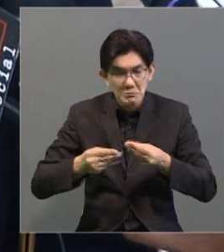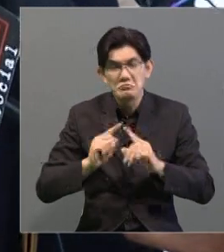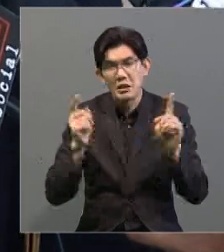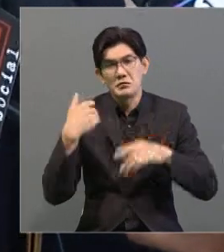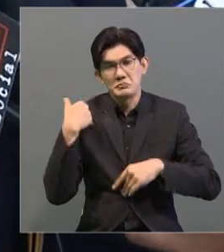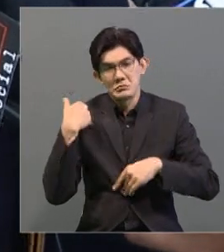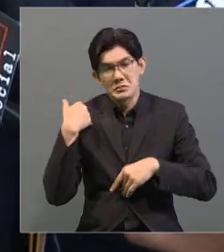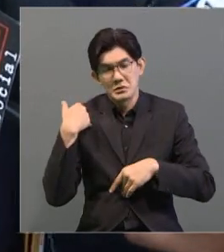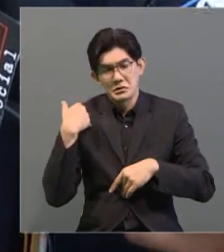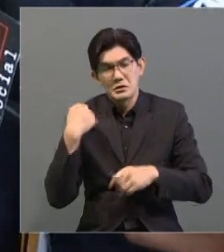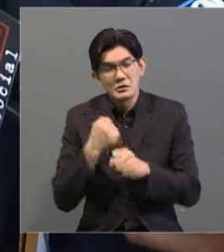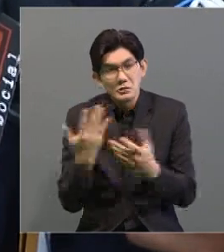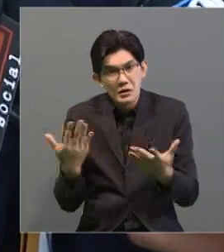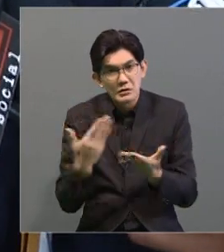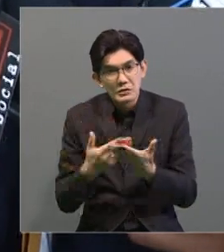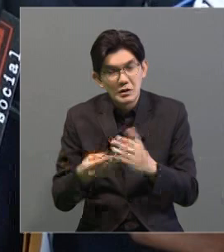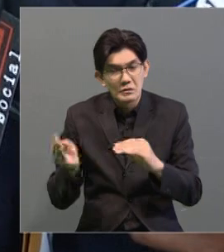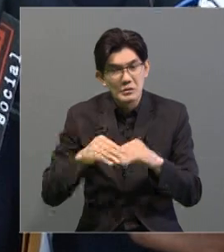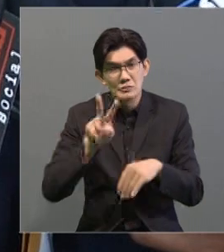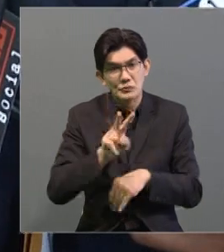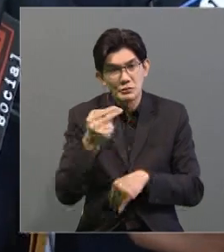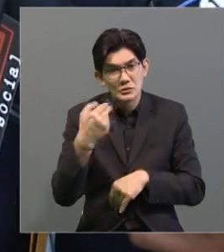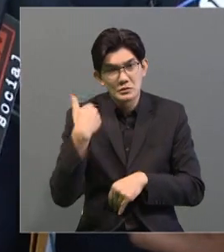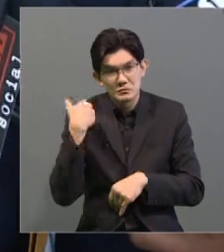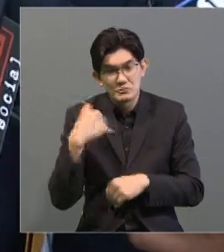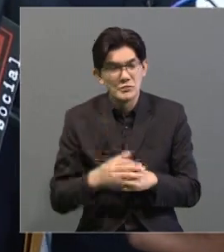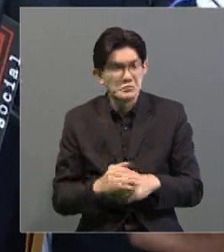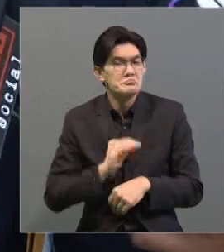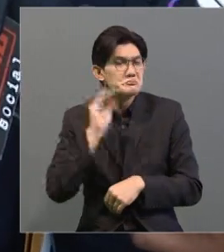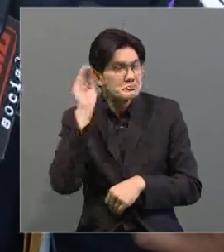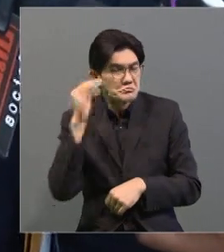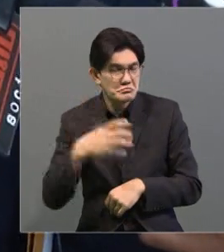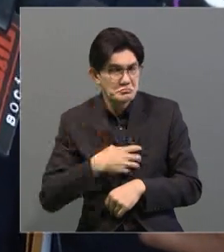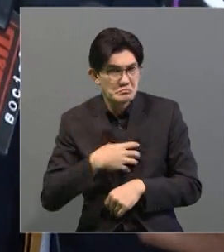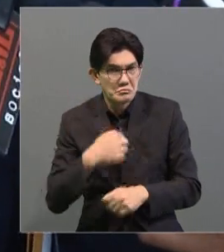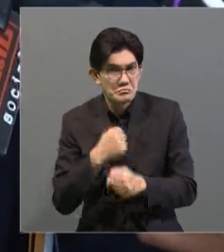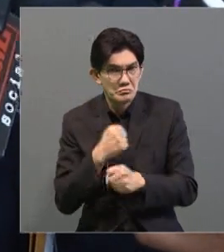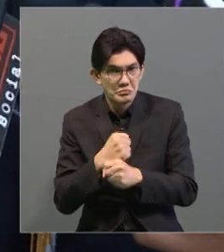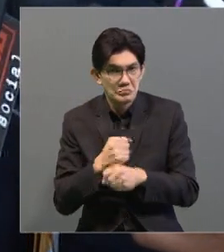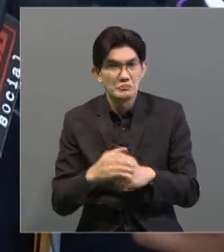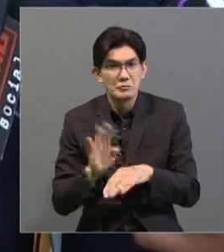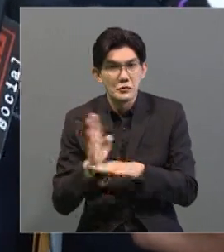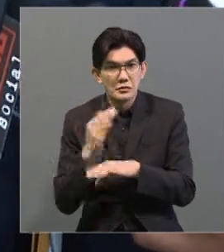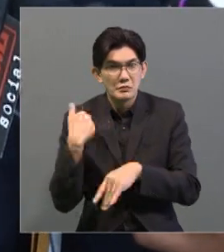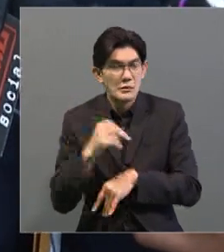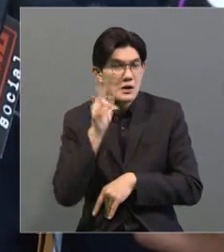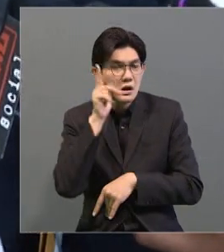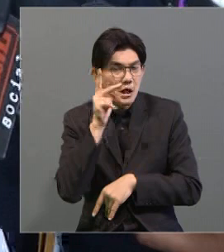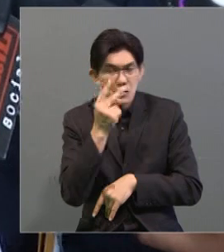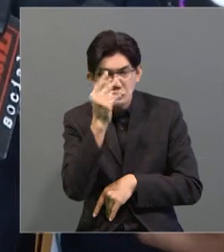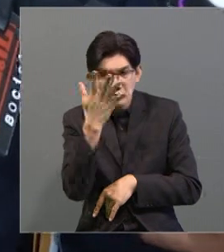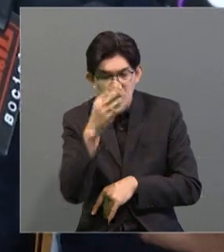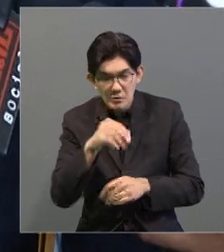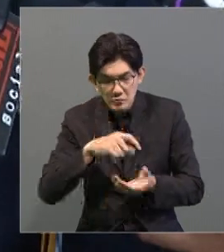นะเธอก็เชื่อเธอบอกว่าเธอก็เป็นคนชาวบ้านธรรมดาอยากได้เงินไปทำธุรกิจก็เชื่อไม่ได้ติดตามข่าวสารก็โอนเงินไป